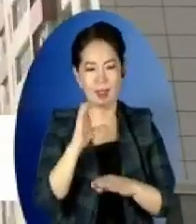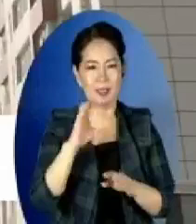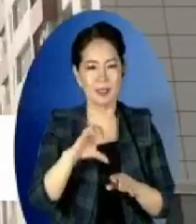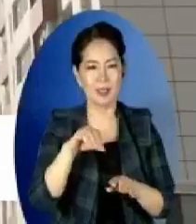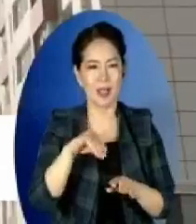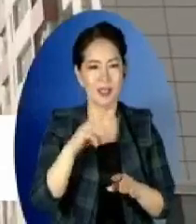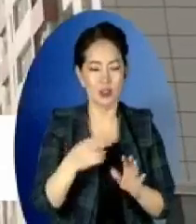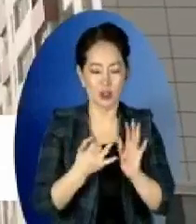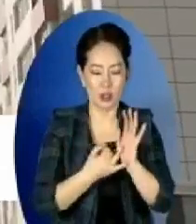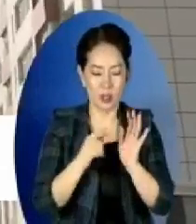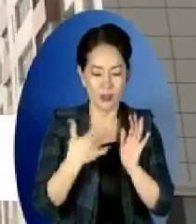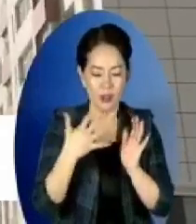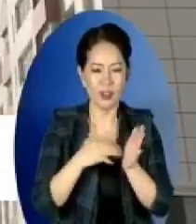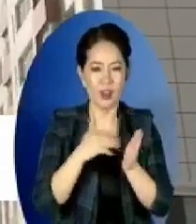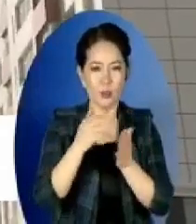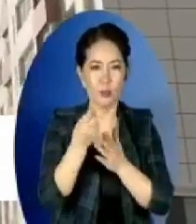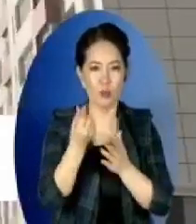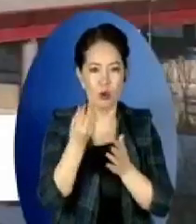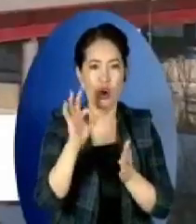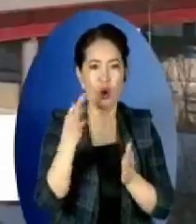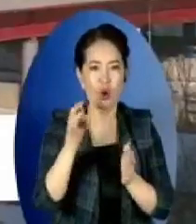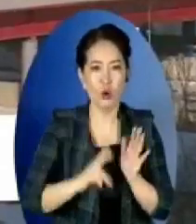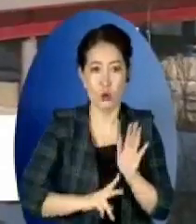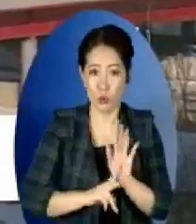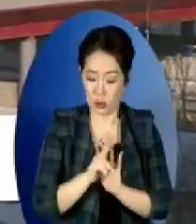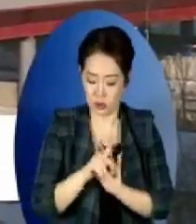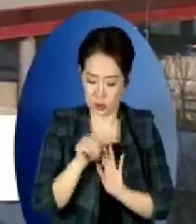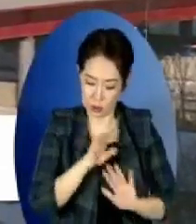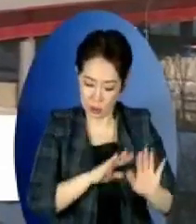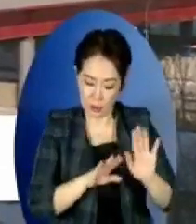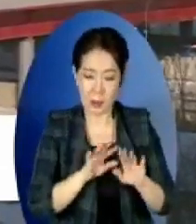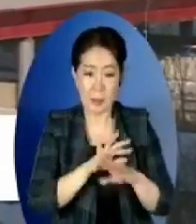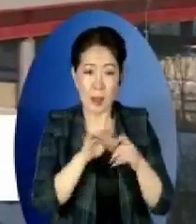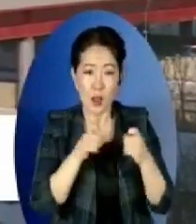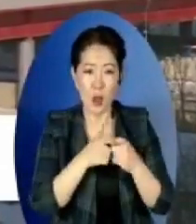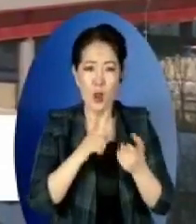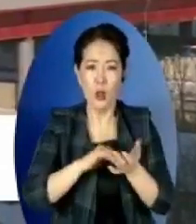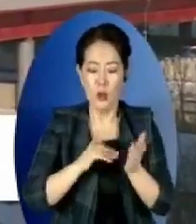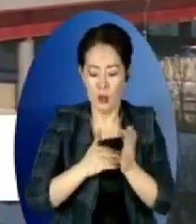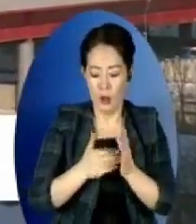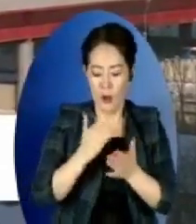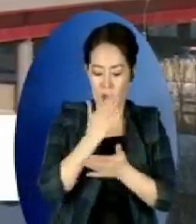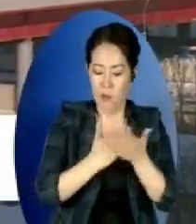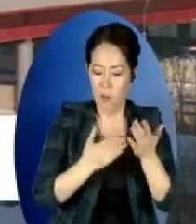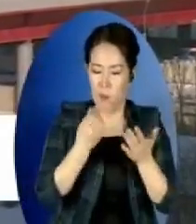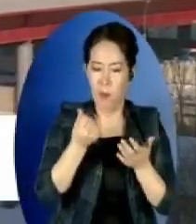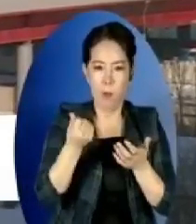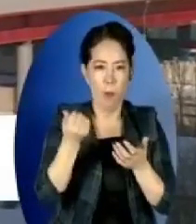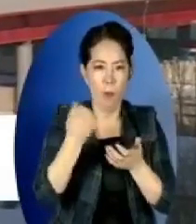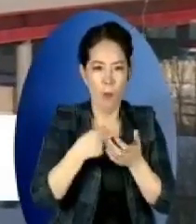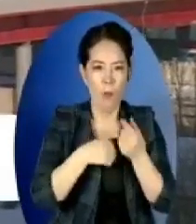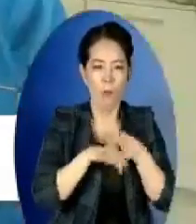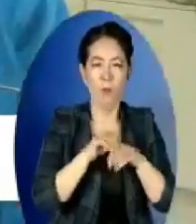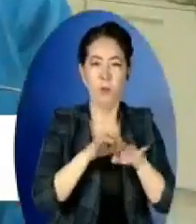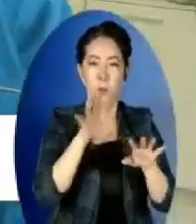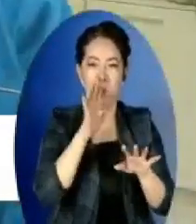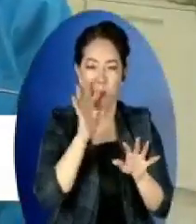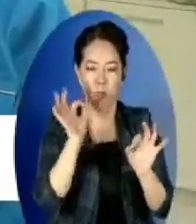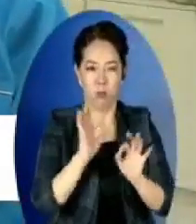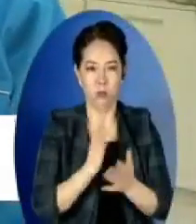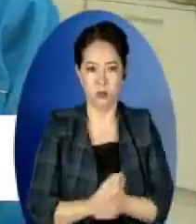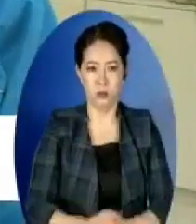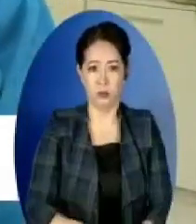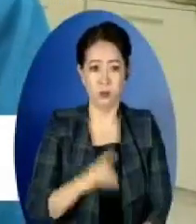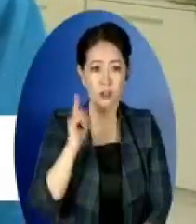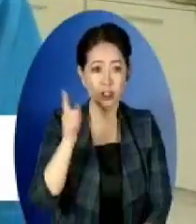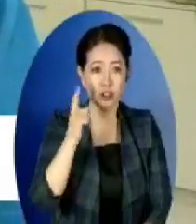7.5 тэрбум төгрөгийн өрөөсчгсэн байдалтай байна. Өнөөдрийн байдлаар биелүүлэх ёстой төлөвлөгөөний ердөө таланч биелэхгүй байгаа юм а. За эрчим хүч